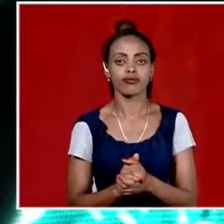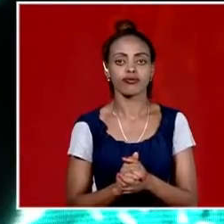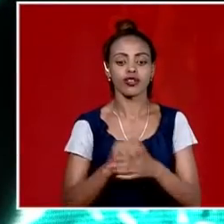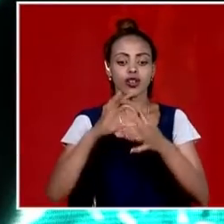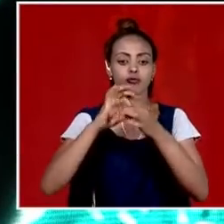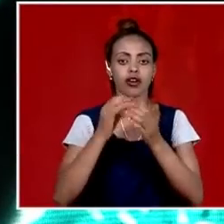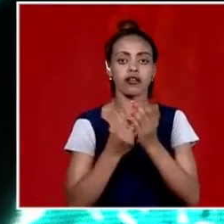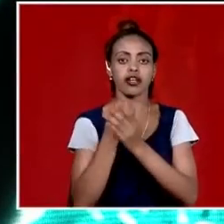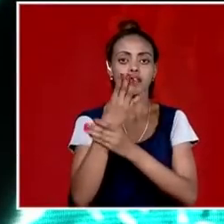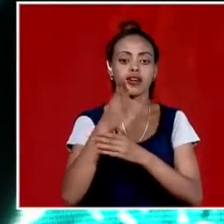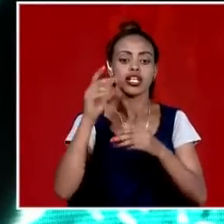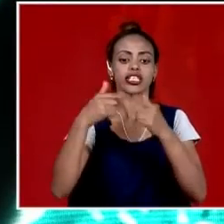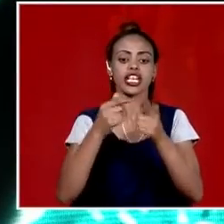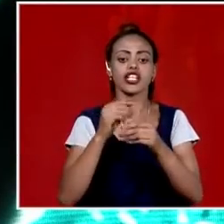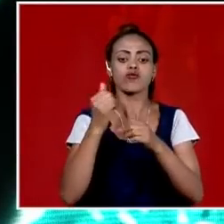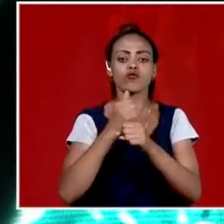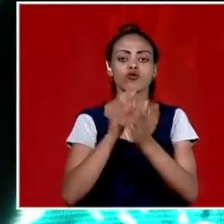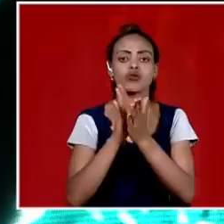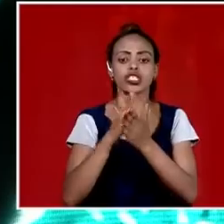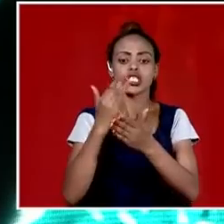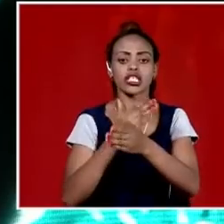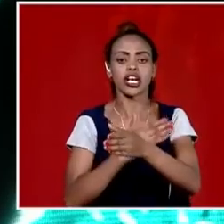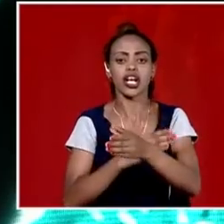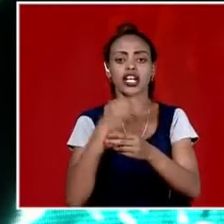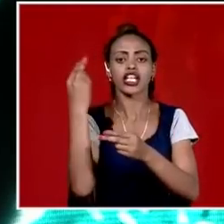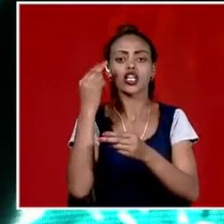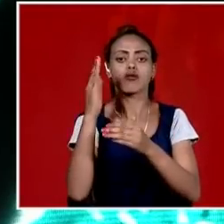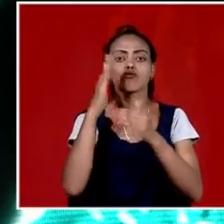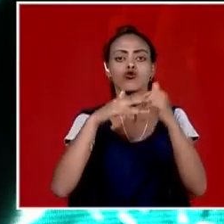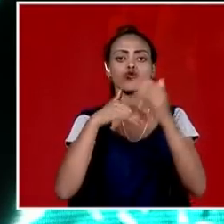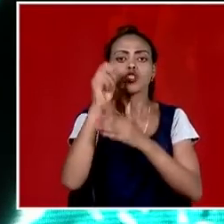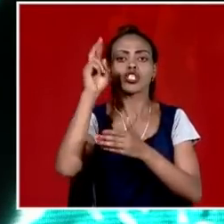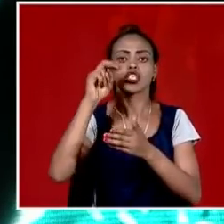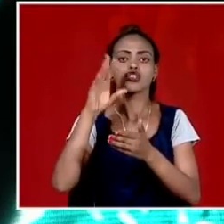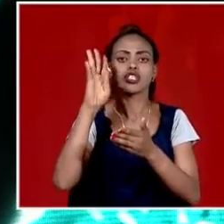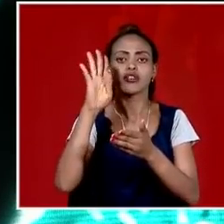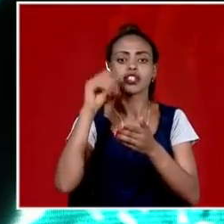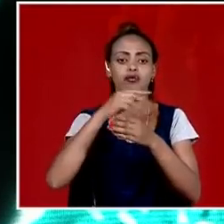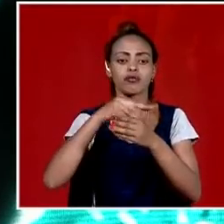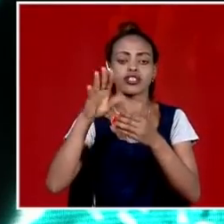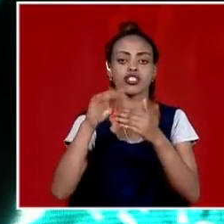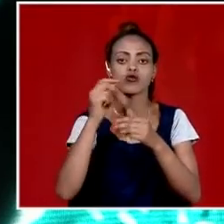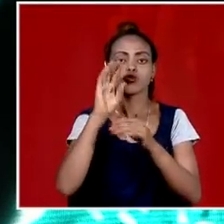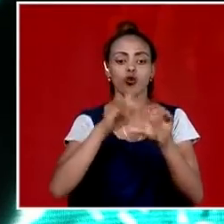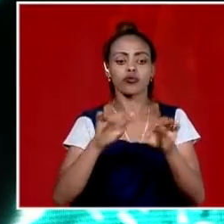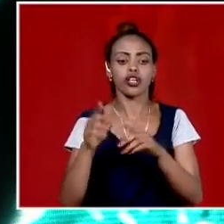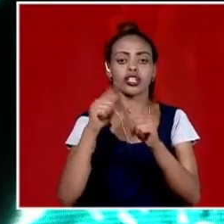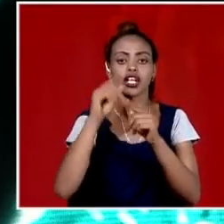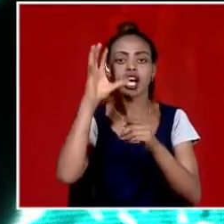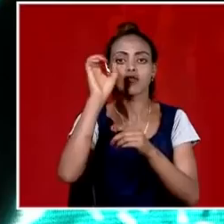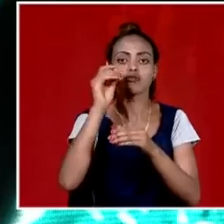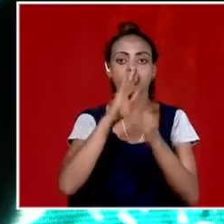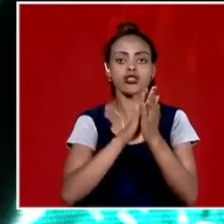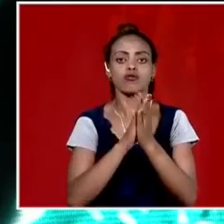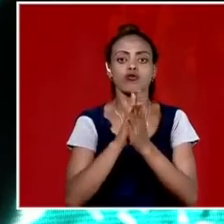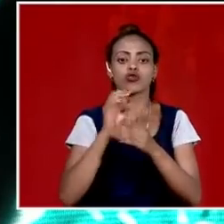ማሕበር ልምዓት ትግራይ ከይዲ ምምሃር ምስትምሃር ዘቃልላ ንኣጠቃቅማ ዝምችዋ 2400 ቨርቹዋል ኮምፒተራት ን50 ካልኣይ ብርኪ ኣብያተ ትምህርቲ